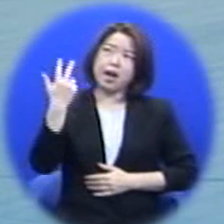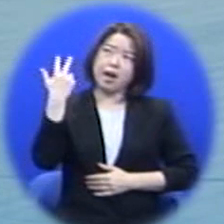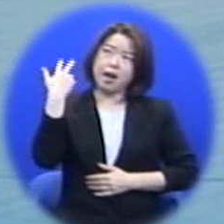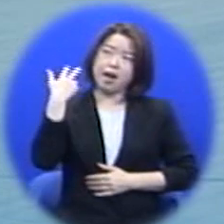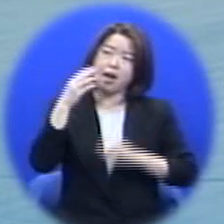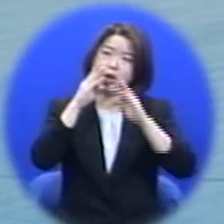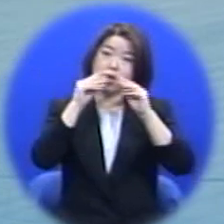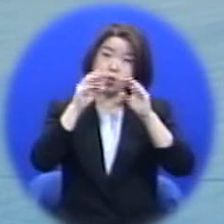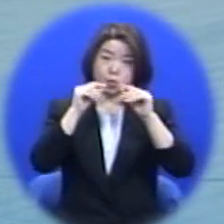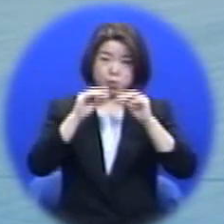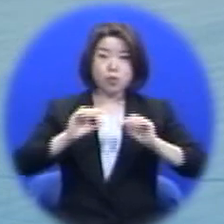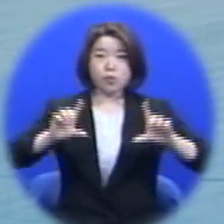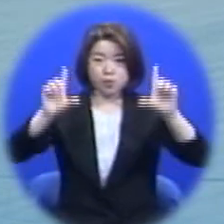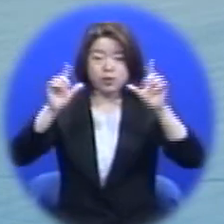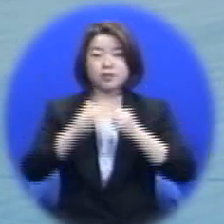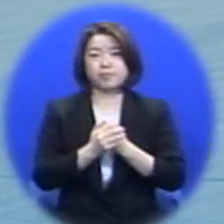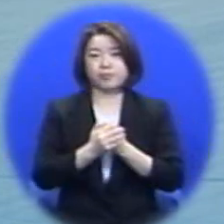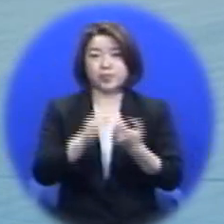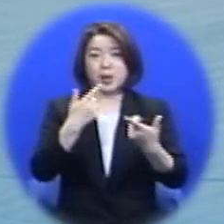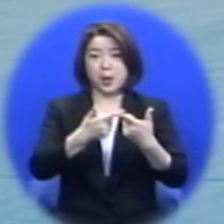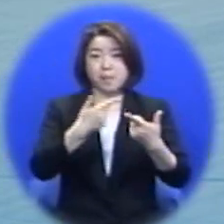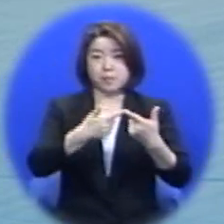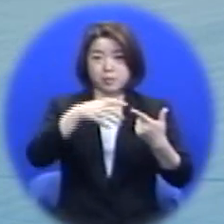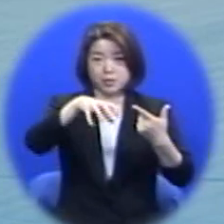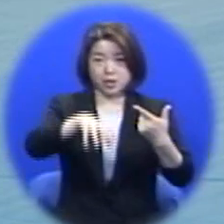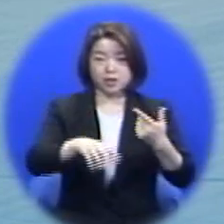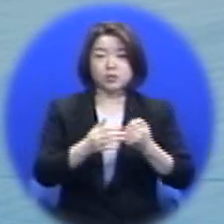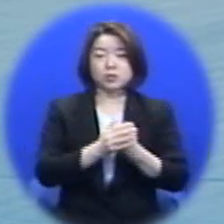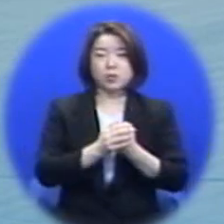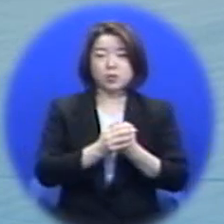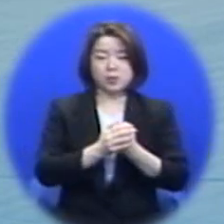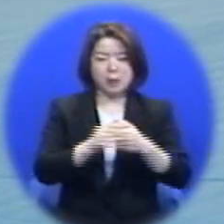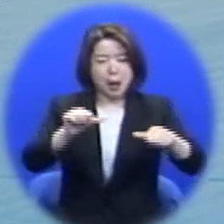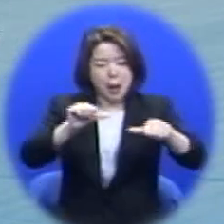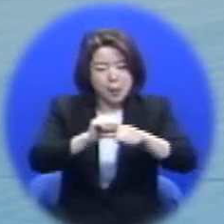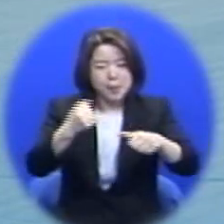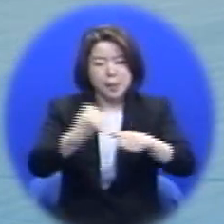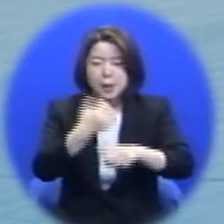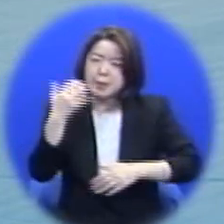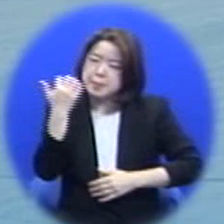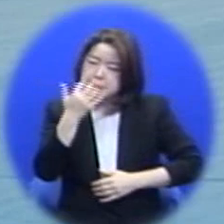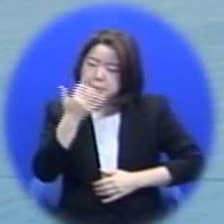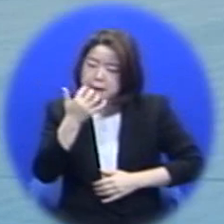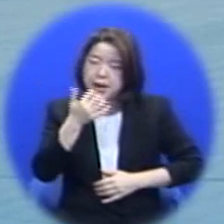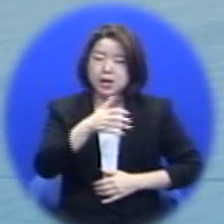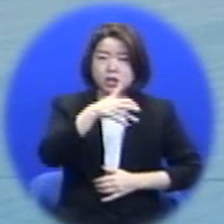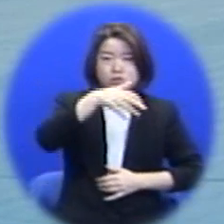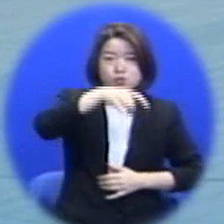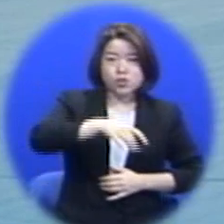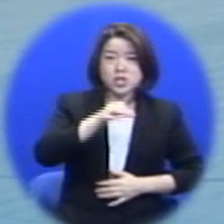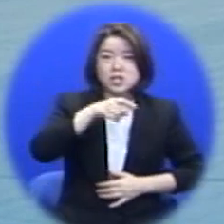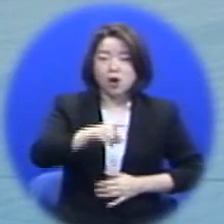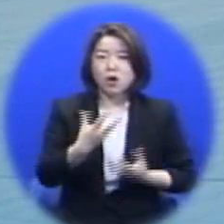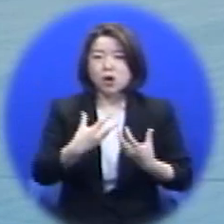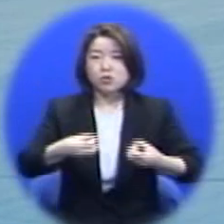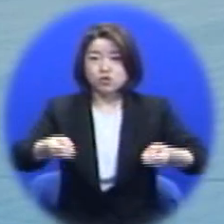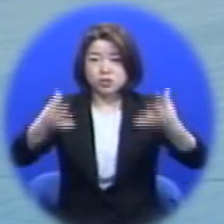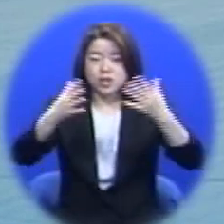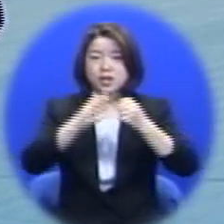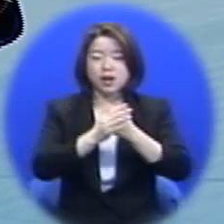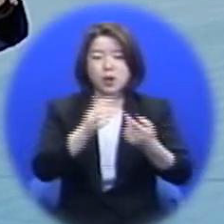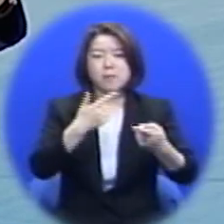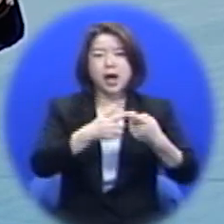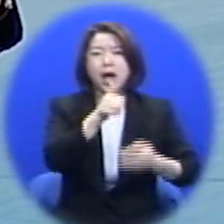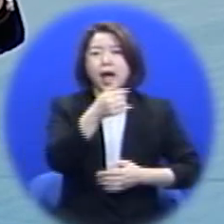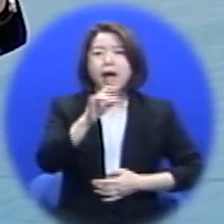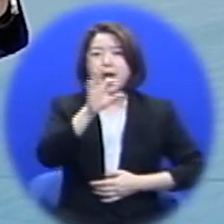지난 토요일에 부산의 동성애 퀴어 축제가 해운대에서 열렸습니다. 근데 그 동성애 축제에